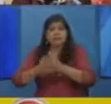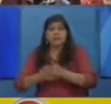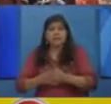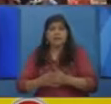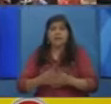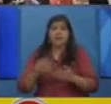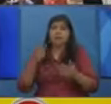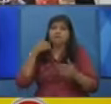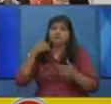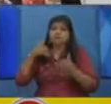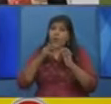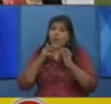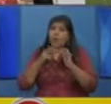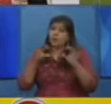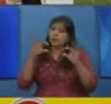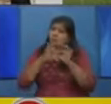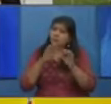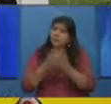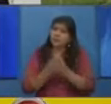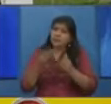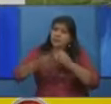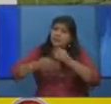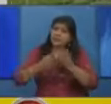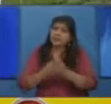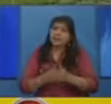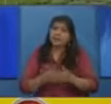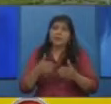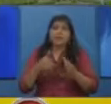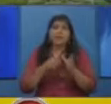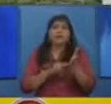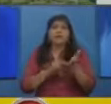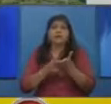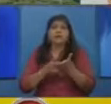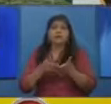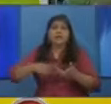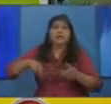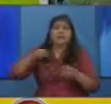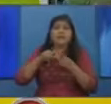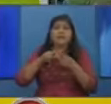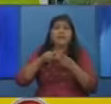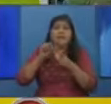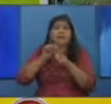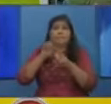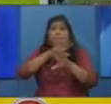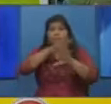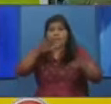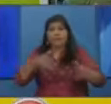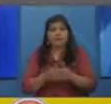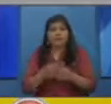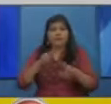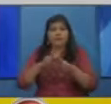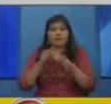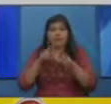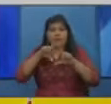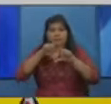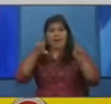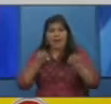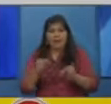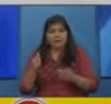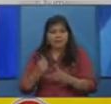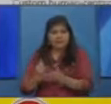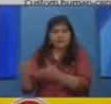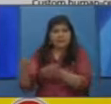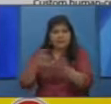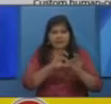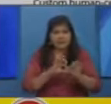चुके हैं। ये किसान अतुल पाटीदार के ई प्लेटफॉर्म फार्म कार्ड के जरिए खेती